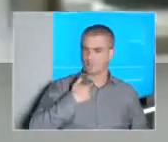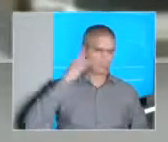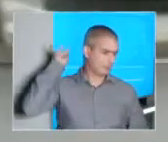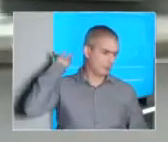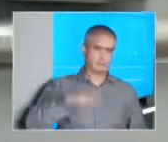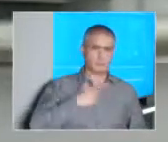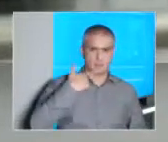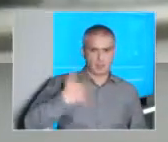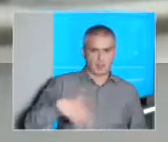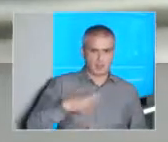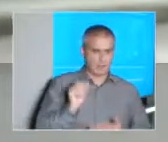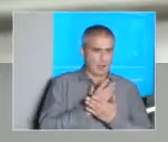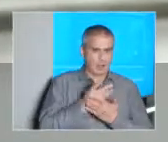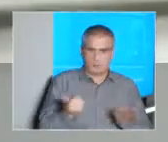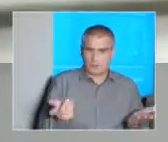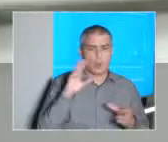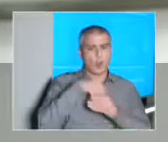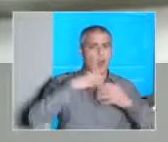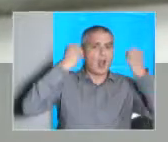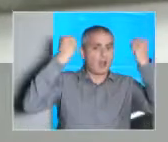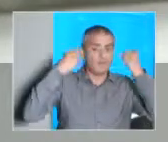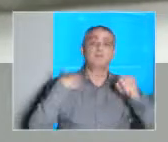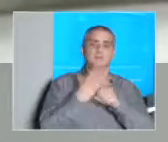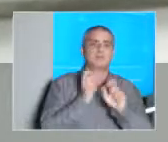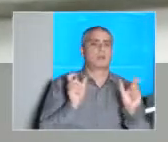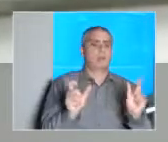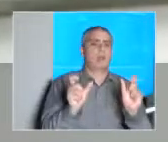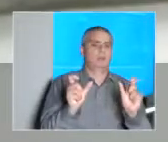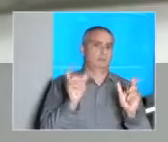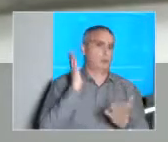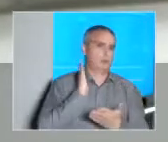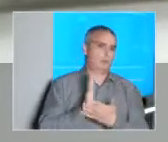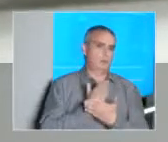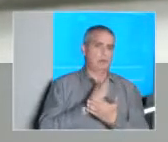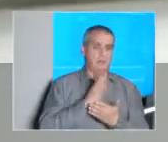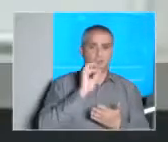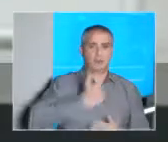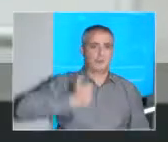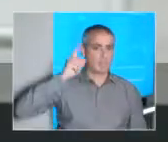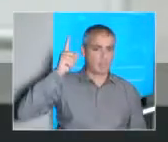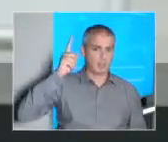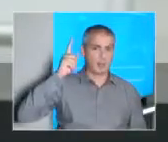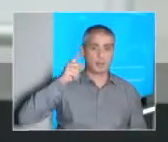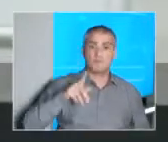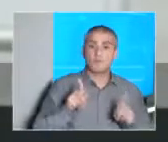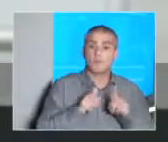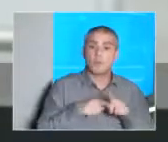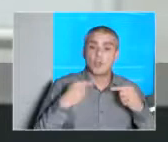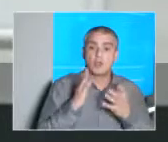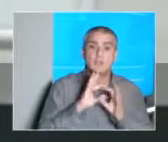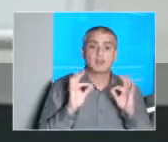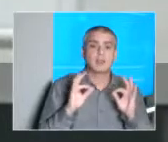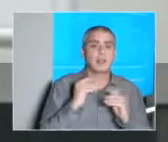בהתנגדות חריפה מאוד על ההחלטה הזו, כולל בהפגנות, והצלחנו לעצור את הגזרה של אותו מנכ״ל, ומאותו יום החל